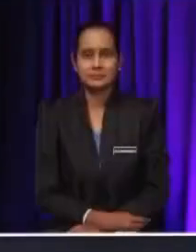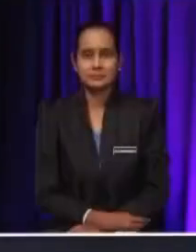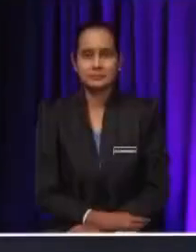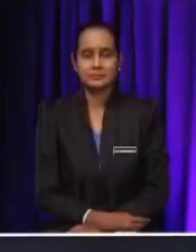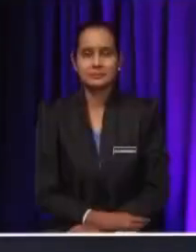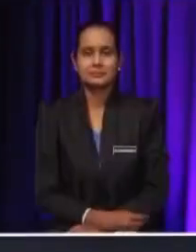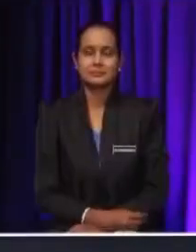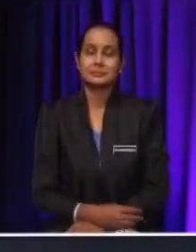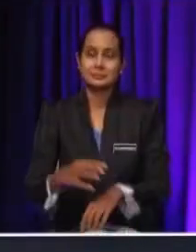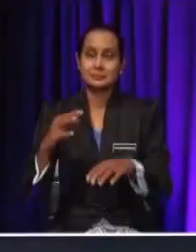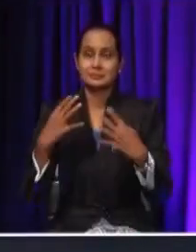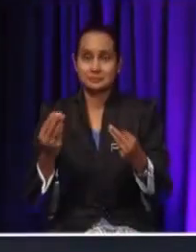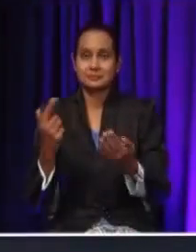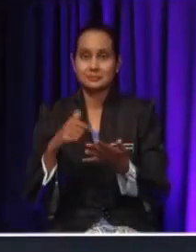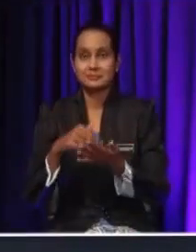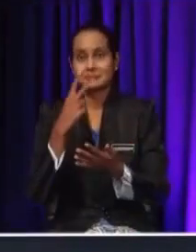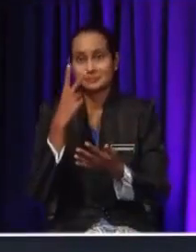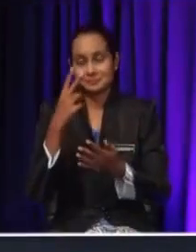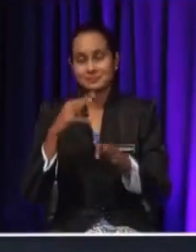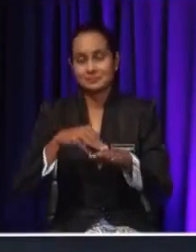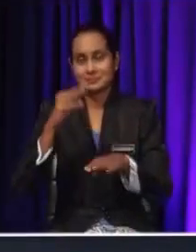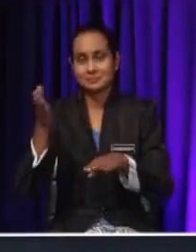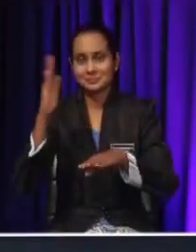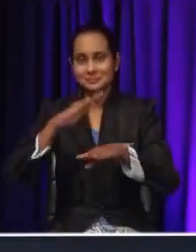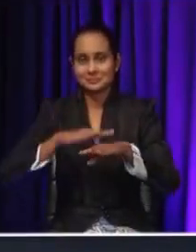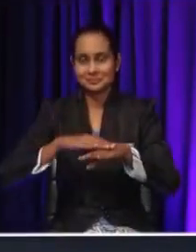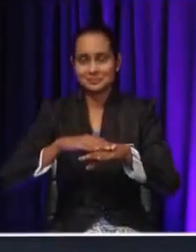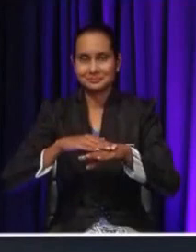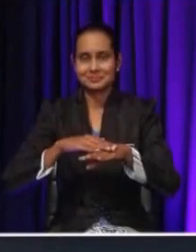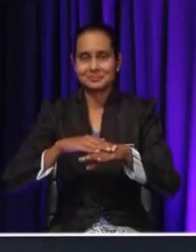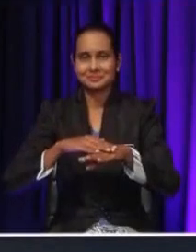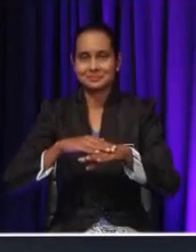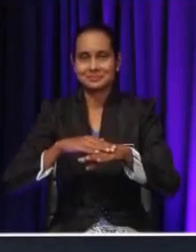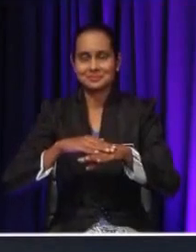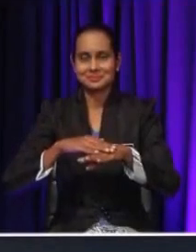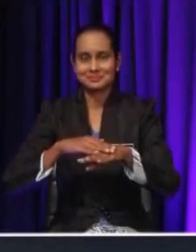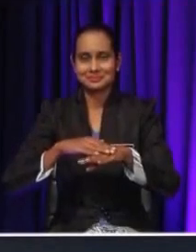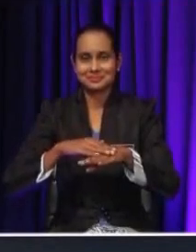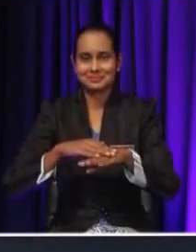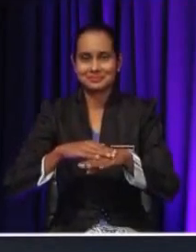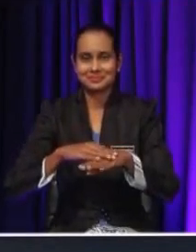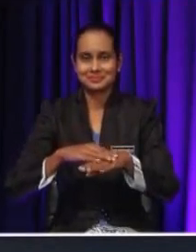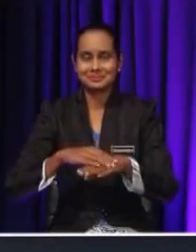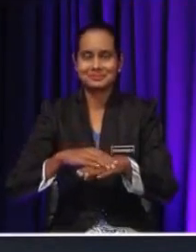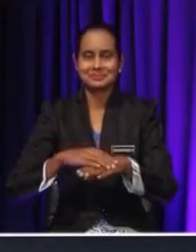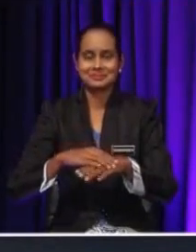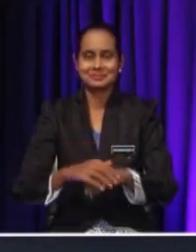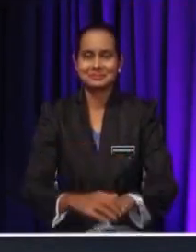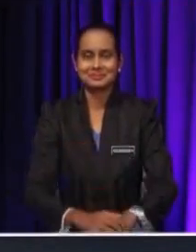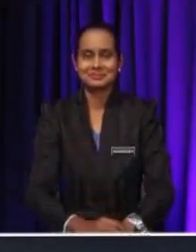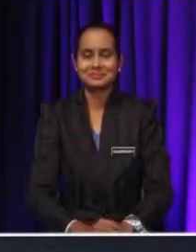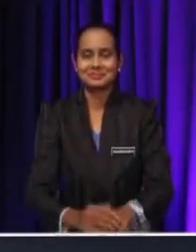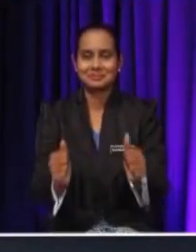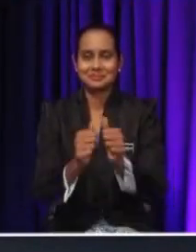baik masih lagi menyaksikan Menengah Atas bersama dengan saya bakal sastrawan negara yaitu Akmal Nazri